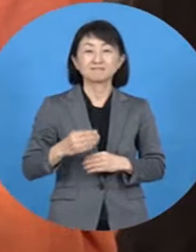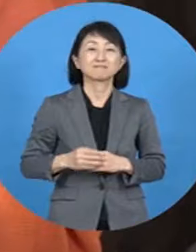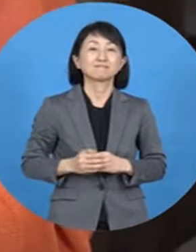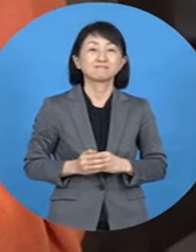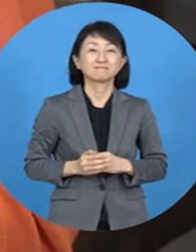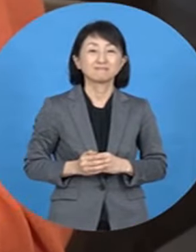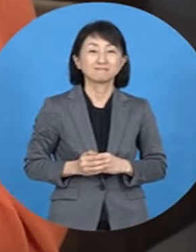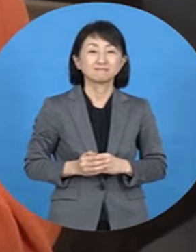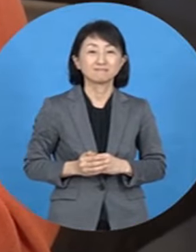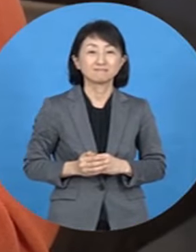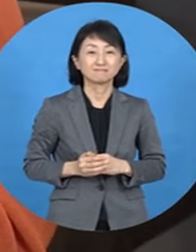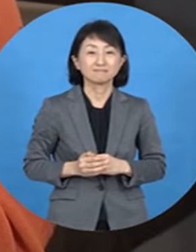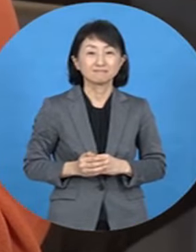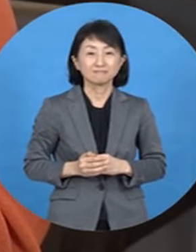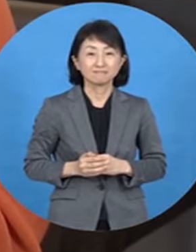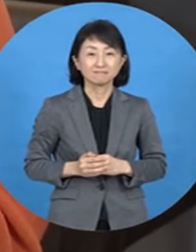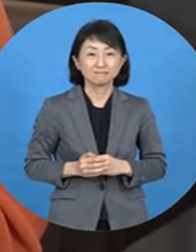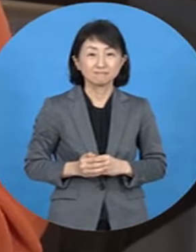きます。